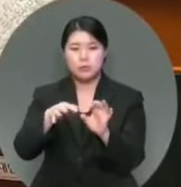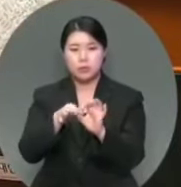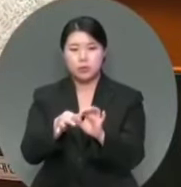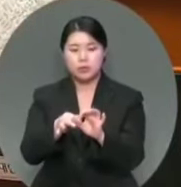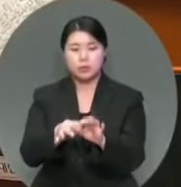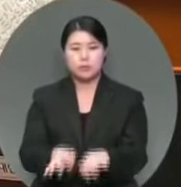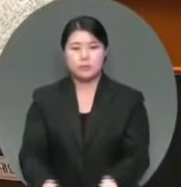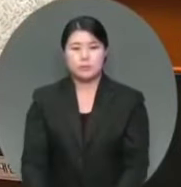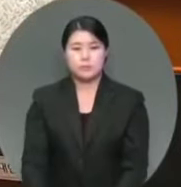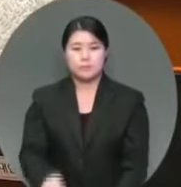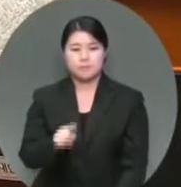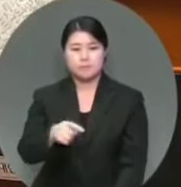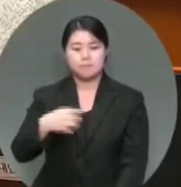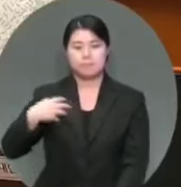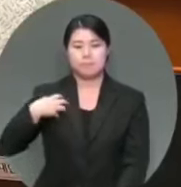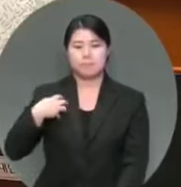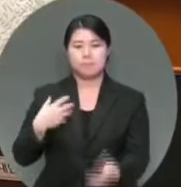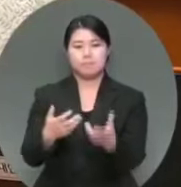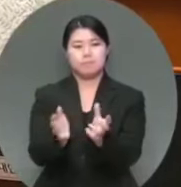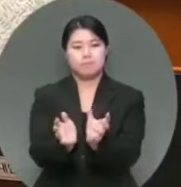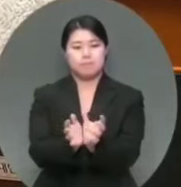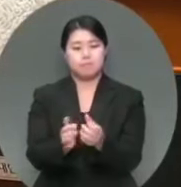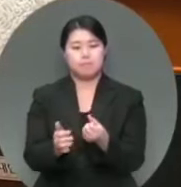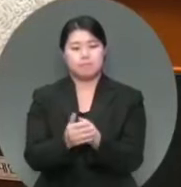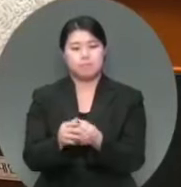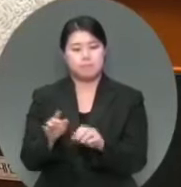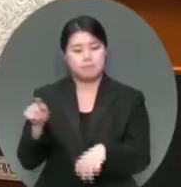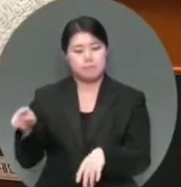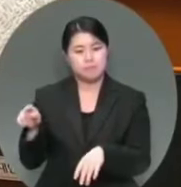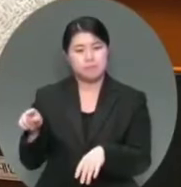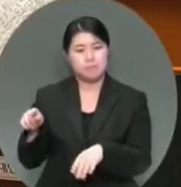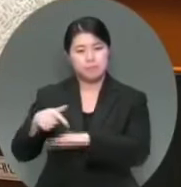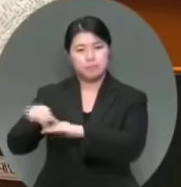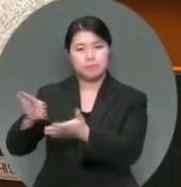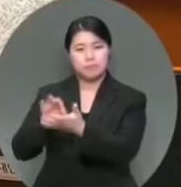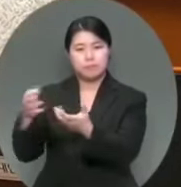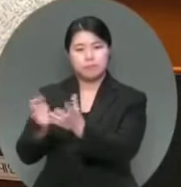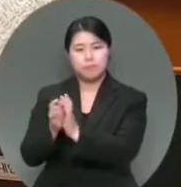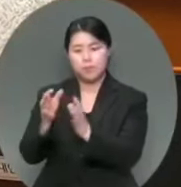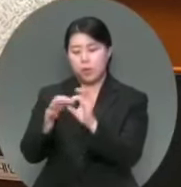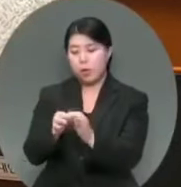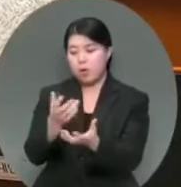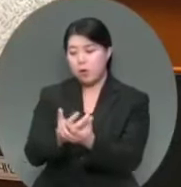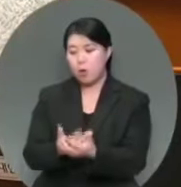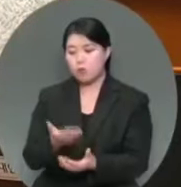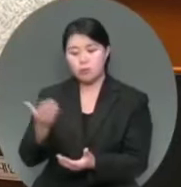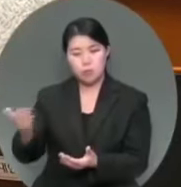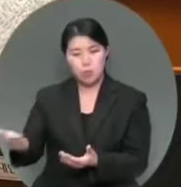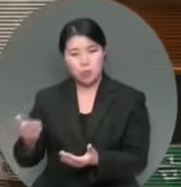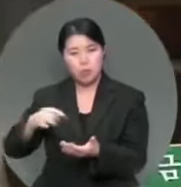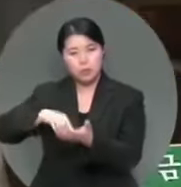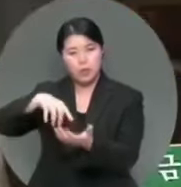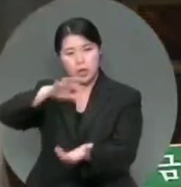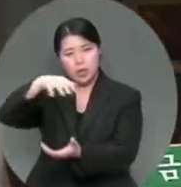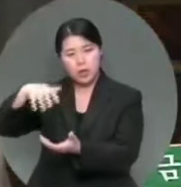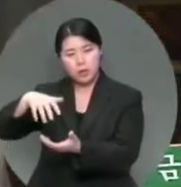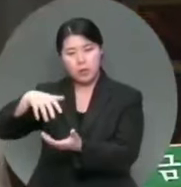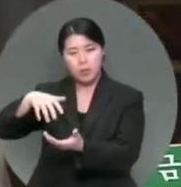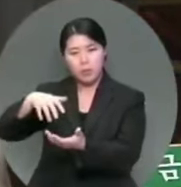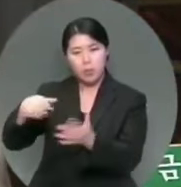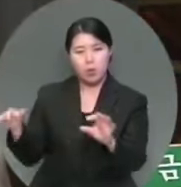등을 주무부처로서 미리 예측해서 기재부에 관련 자료 주고 이것을 세입 추계와 연관시켜서 하는